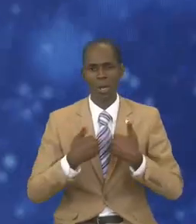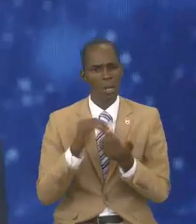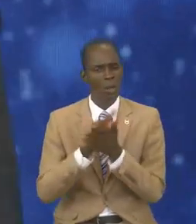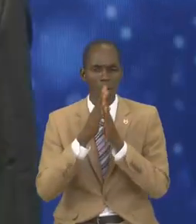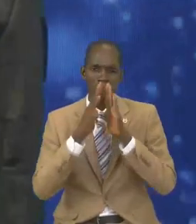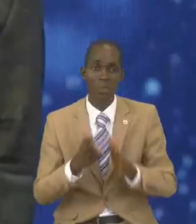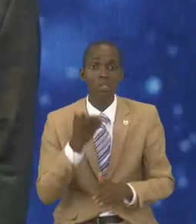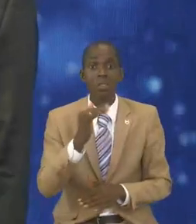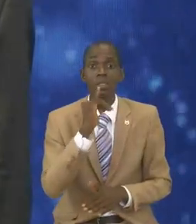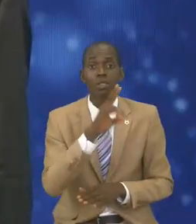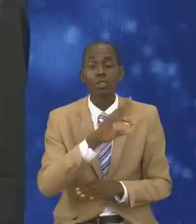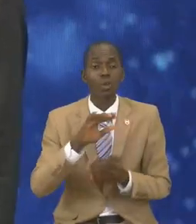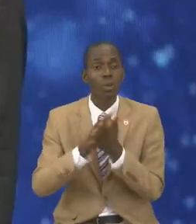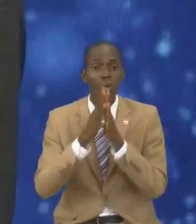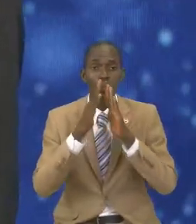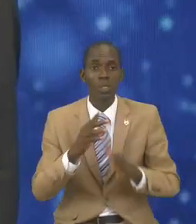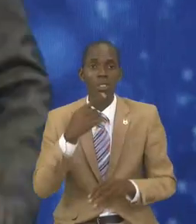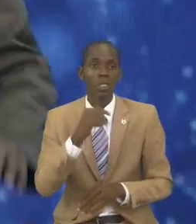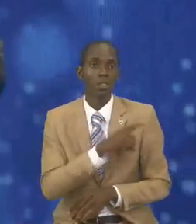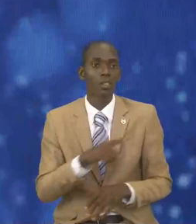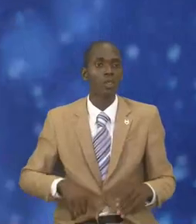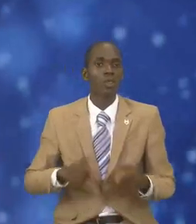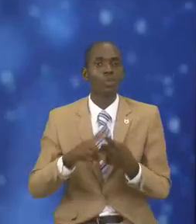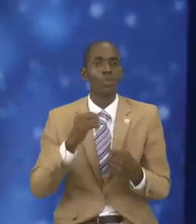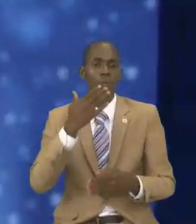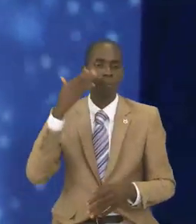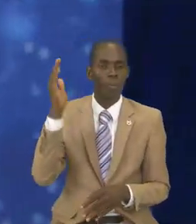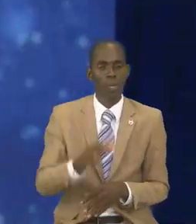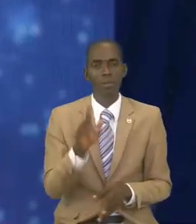la paix. Il n'y a pas de paix, dit l'Éternel, pour les méchants.